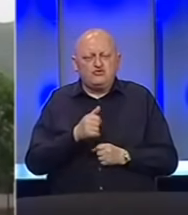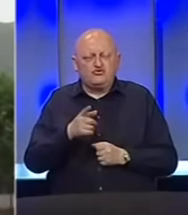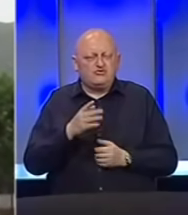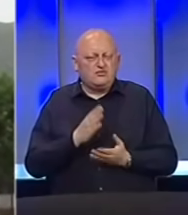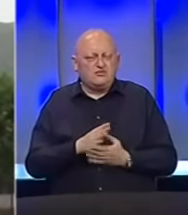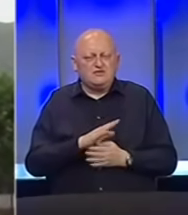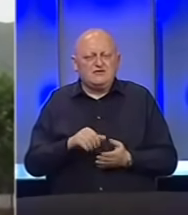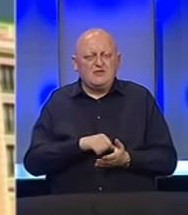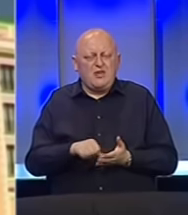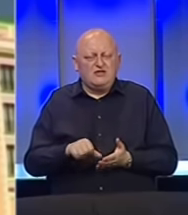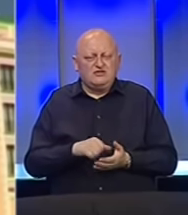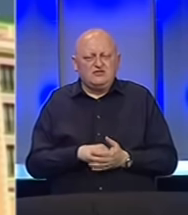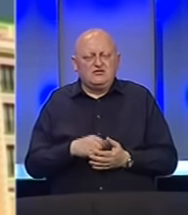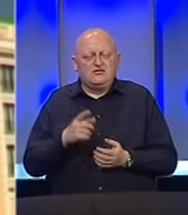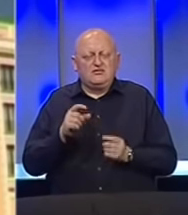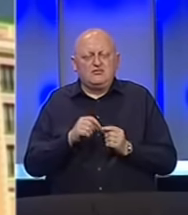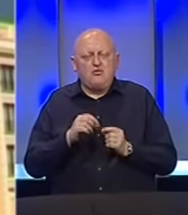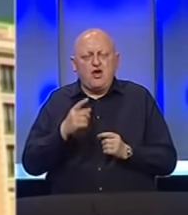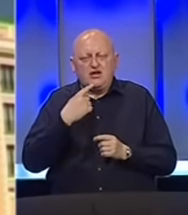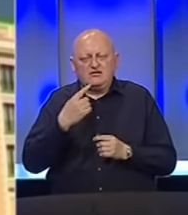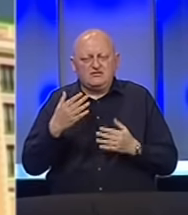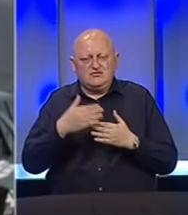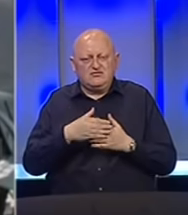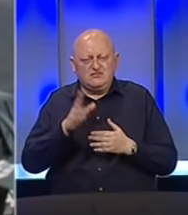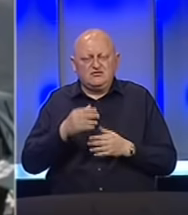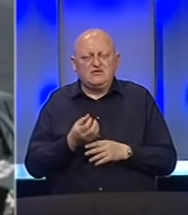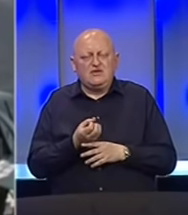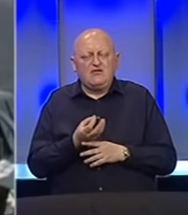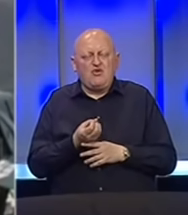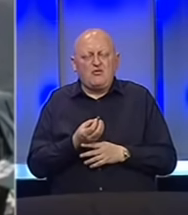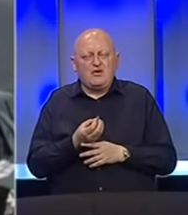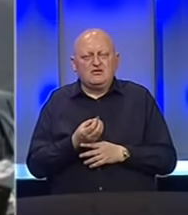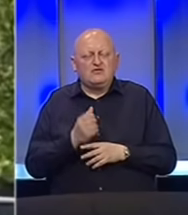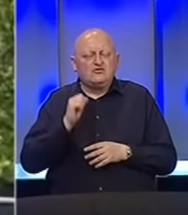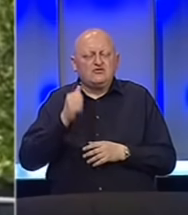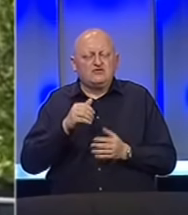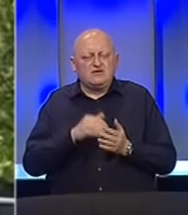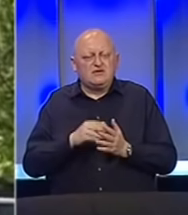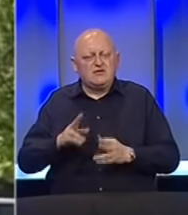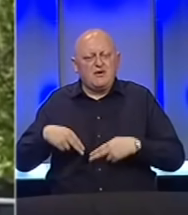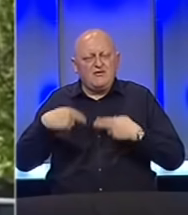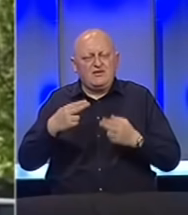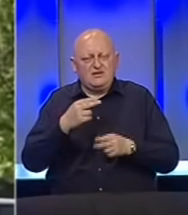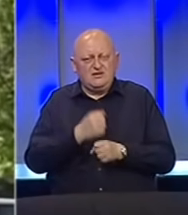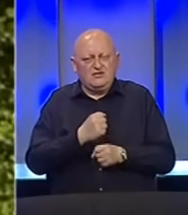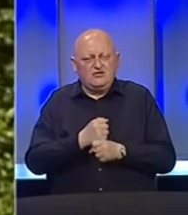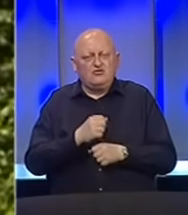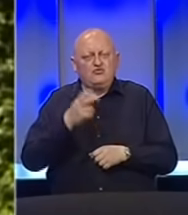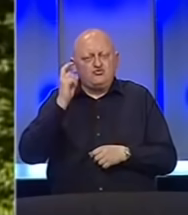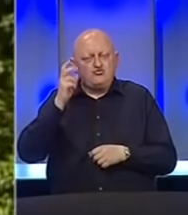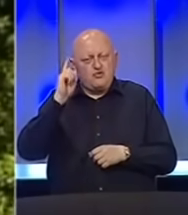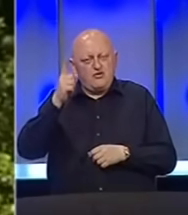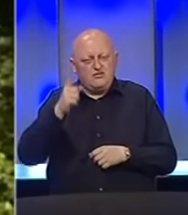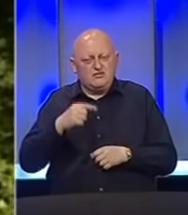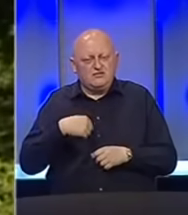tiče sve je plaćeno bilo. Bojan Turanjanin večeras će imati informaciju da se sutra treba vratiti na posao u Dubrovnik. Sa